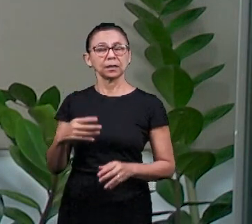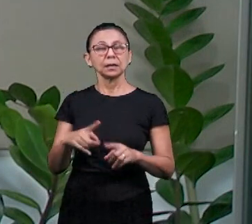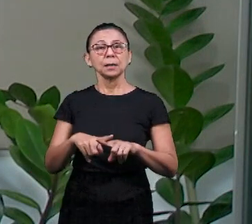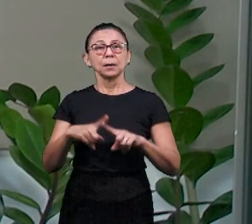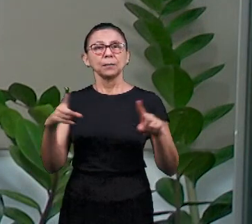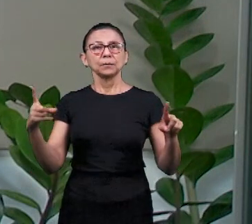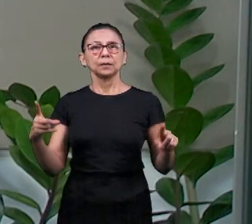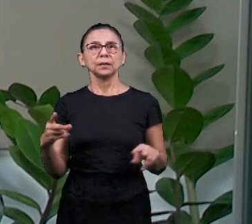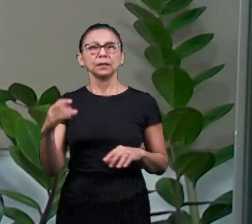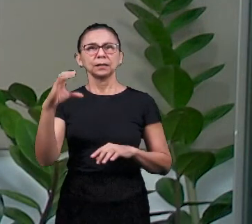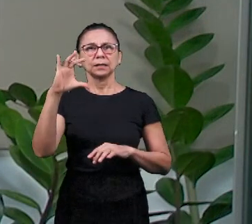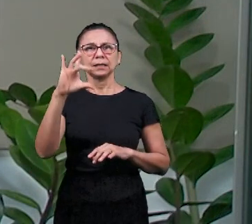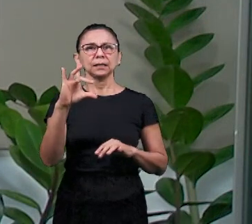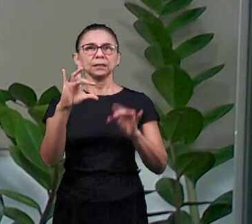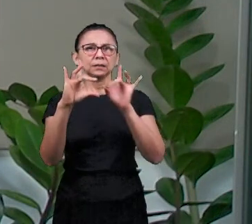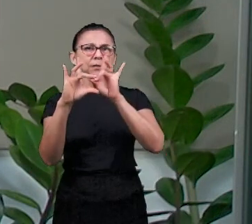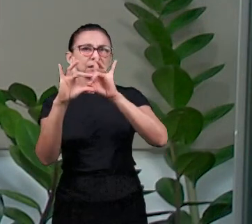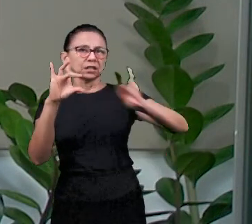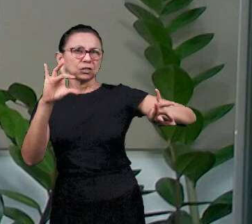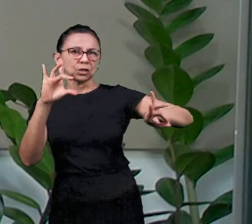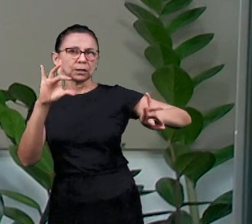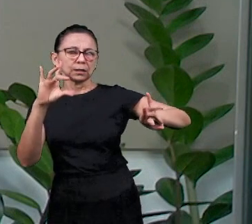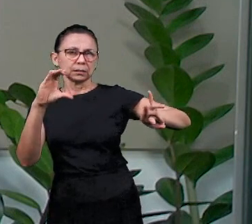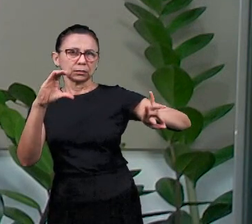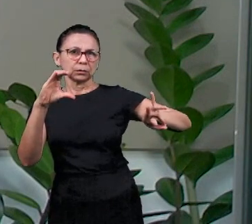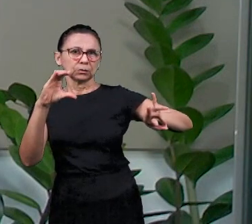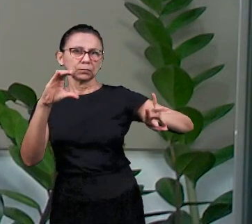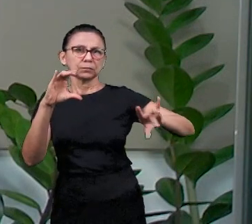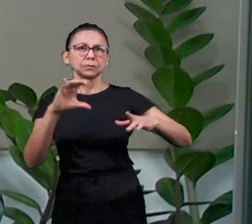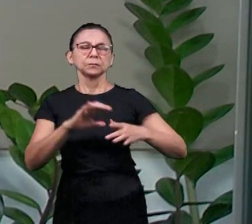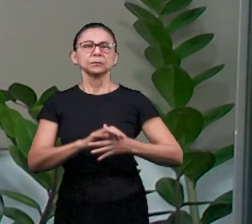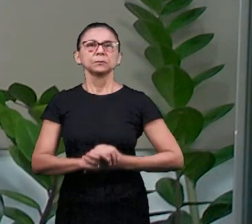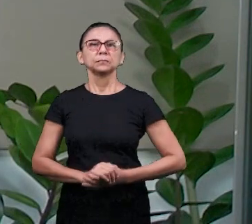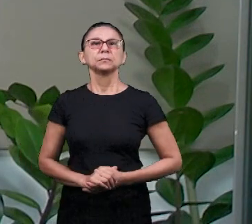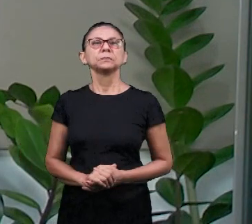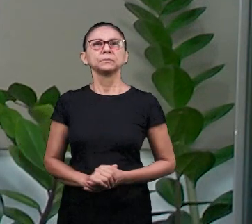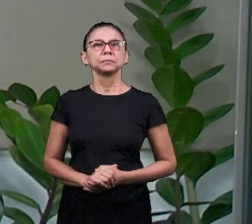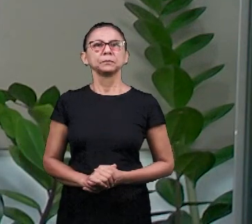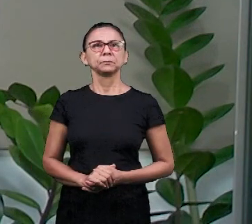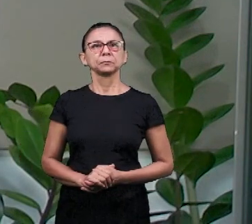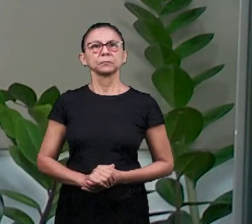Mais l'Antichrist, il renie ce qui est